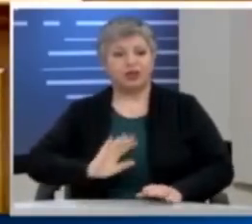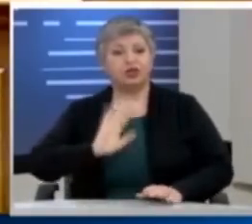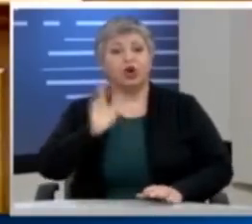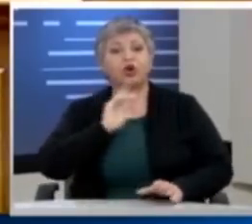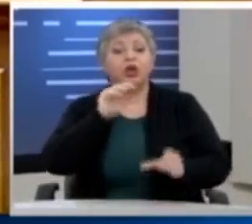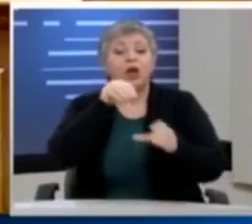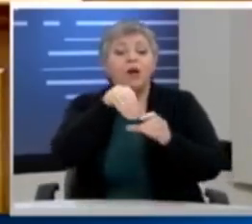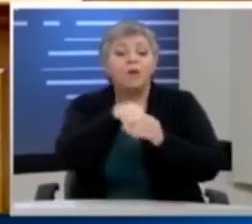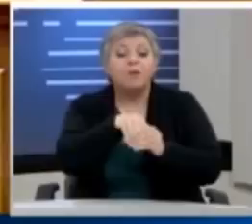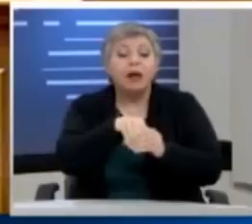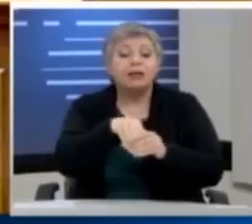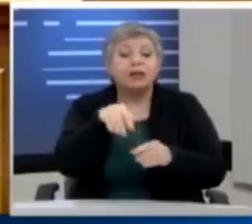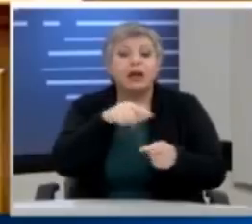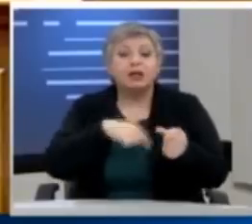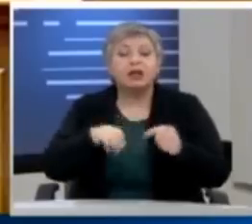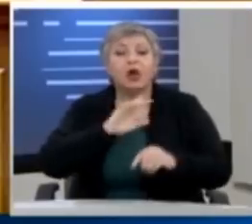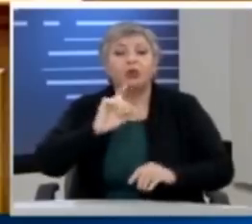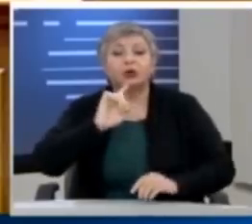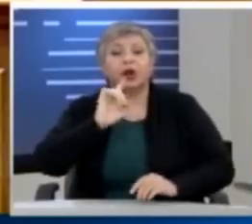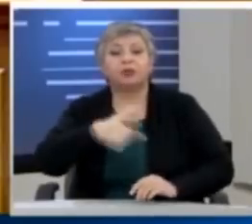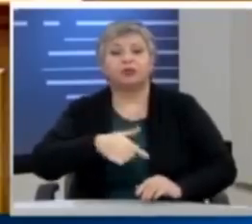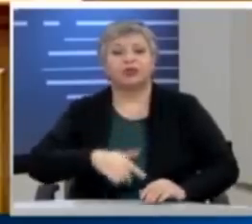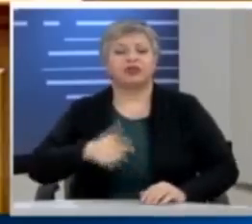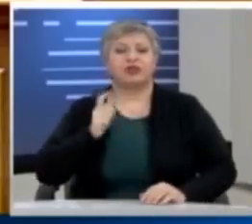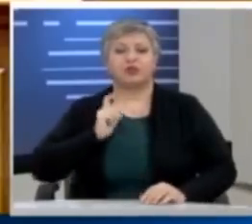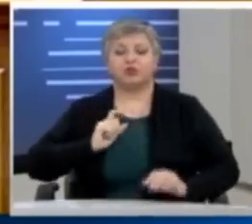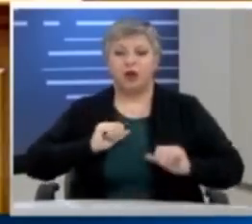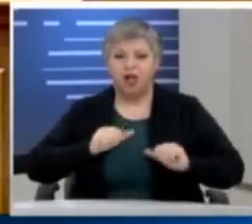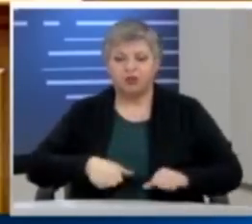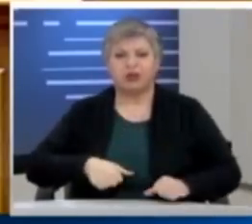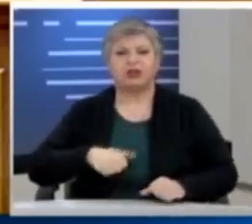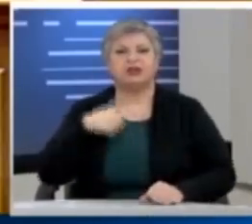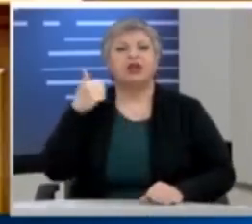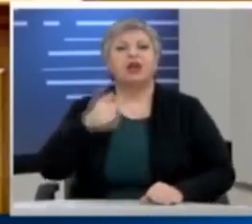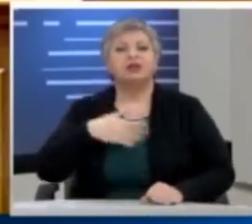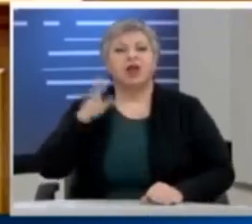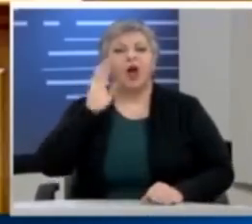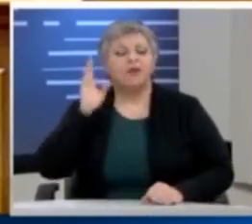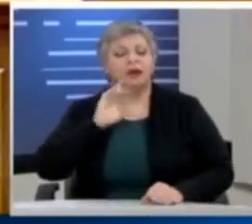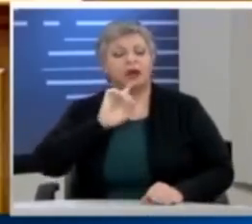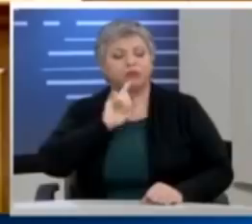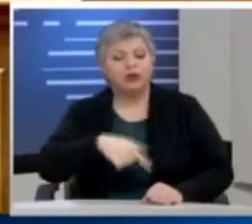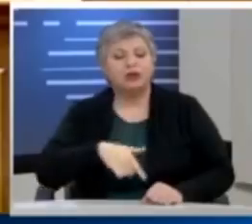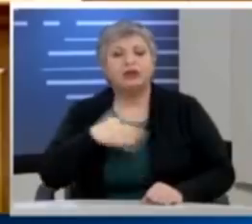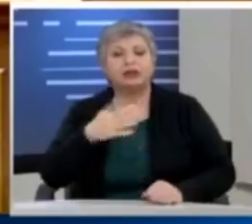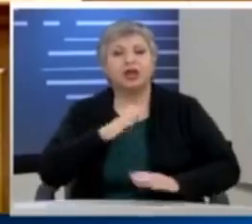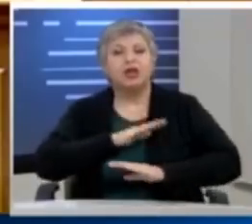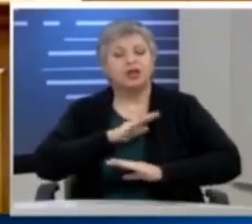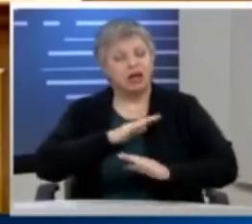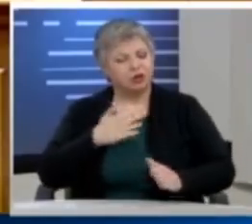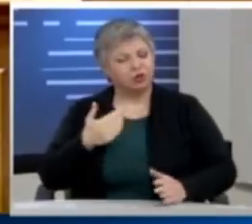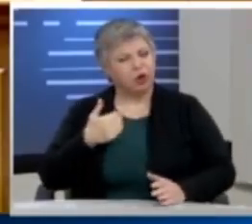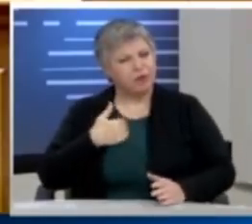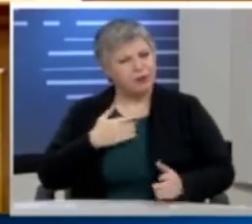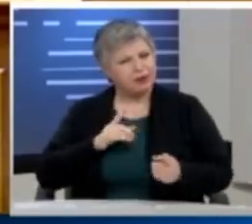των υπεριαλιστικών κέντρων, εντός των ΗΠΑ και του ΝΑΤΟ. Σας τα είπαμε και κατηδίαν στις συναντήσεις